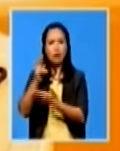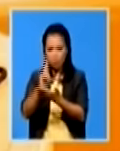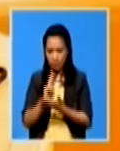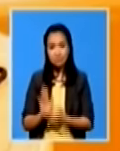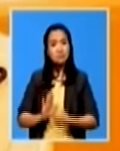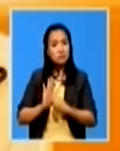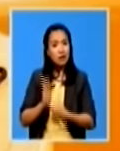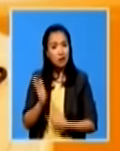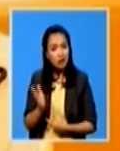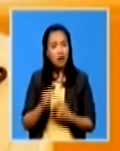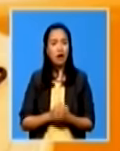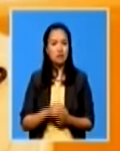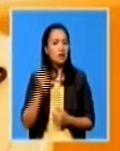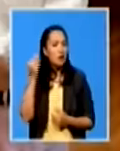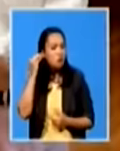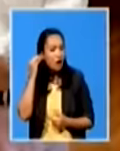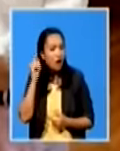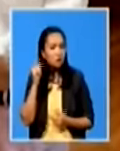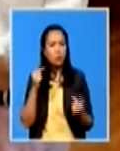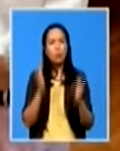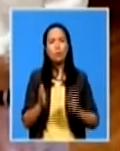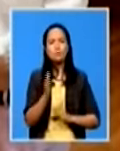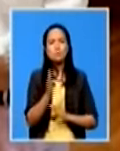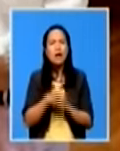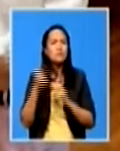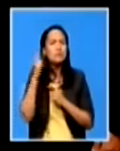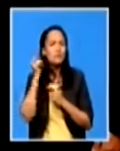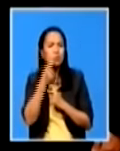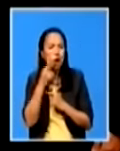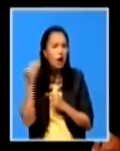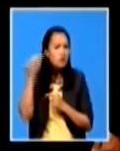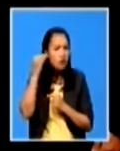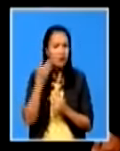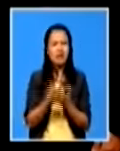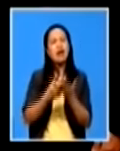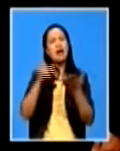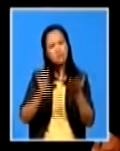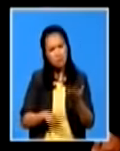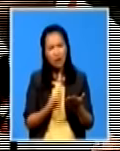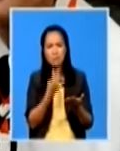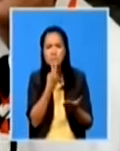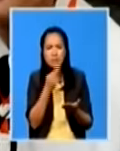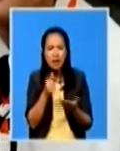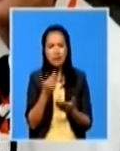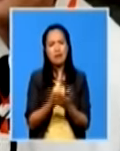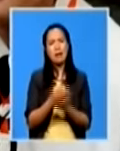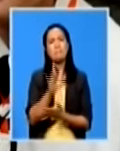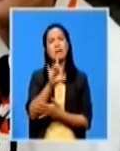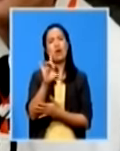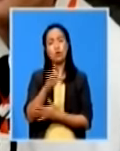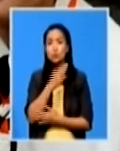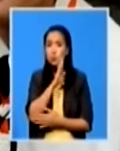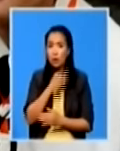นเครื่องช่วยฟังในหูสำหรับผู้พิการทางการได้ยินแบบชาร์จได้ราคาถูก800บาทซึ่งนำเข้าจากต่างประเ